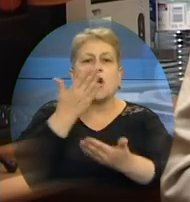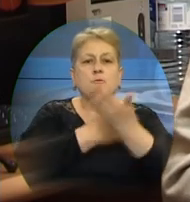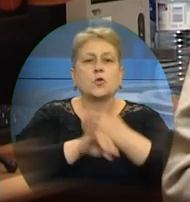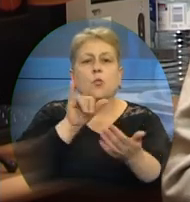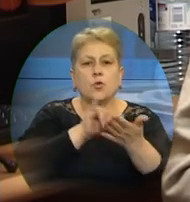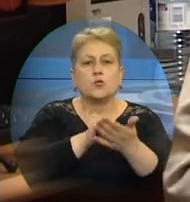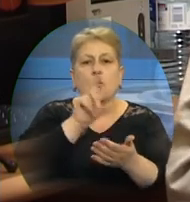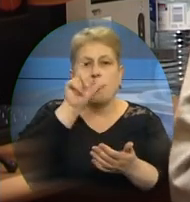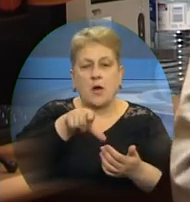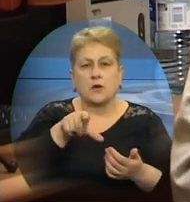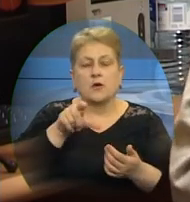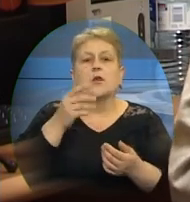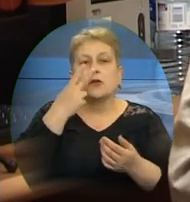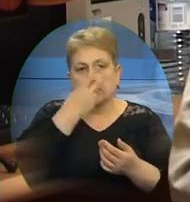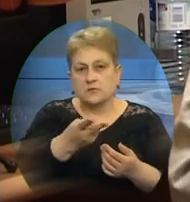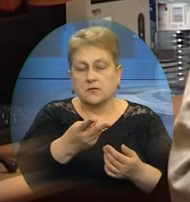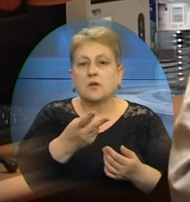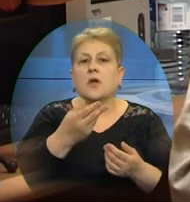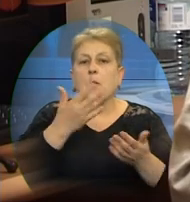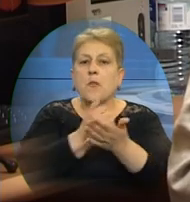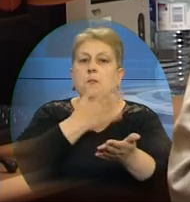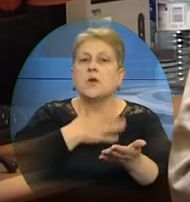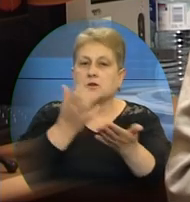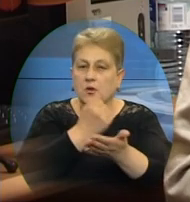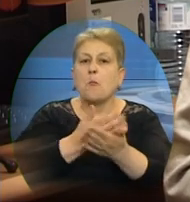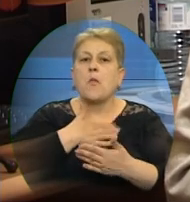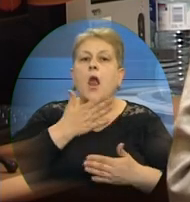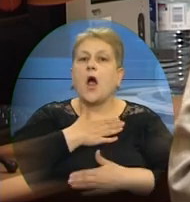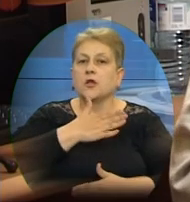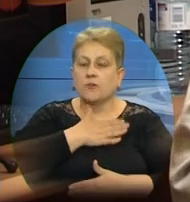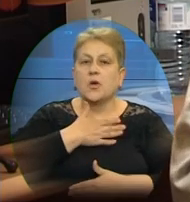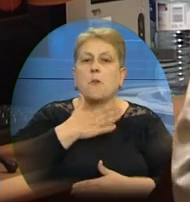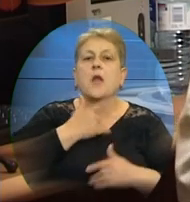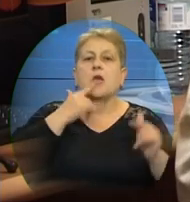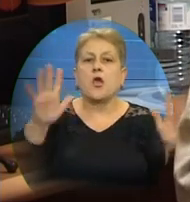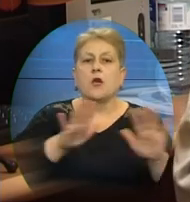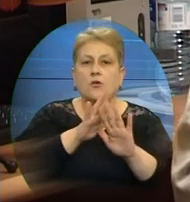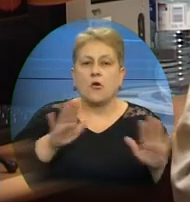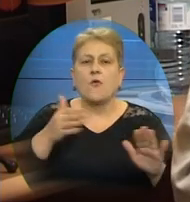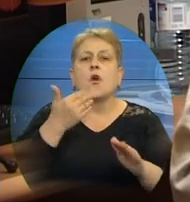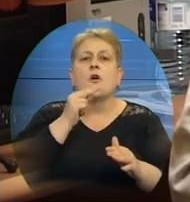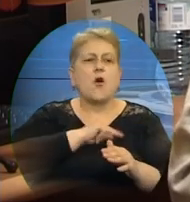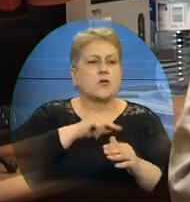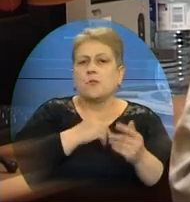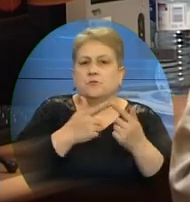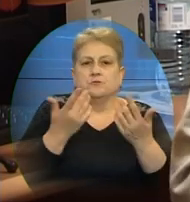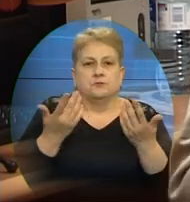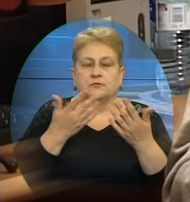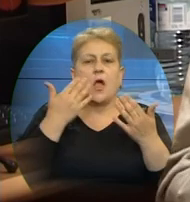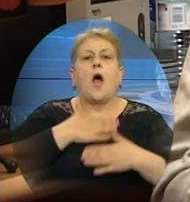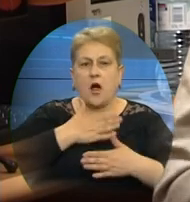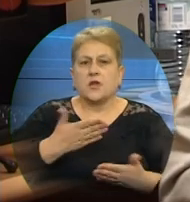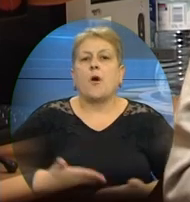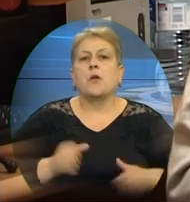հաշմանդամություն ունեցող անձանց համար, ցույց տալ մեր ձեռքբերումներով, մեր ակտիվությամբ, մեր երգով, որ հաշմանդամությունը չի խոչընդոտում